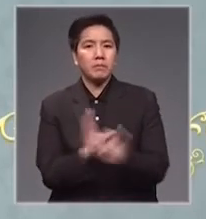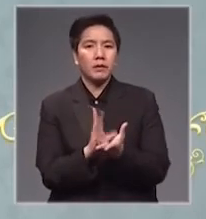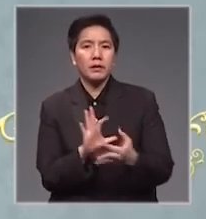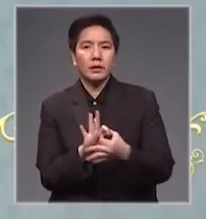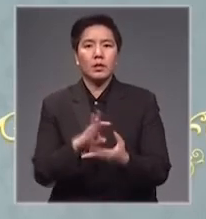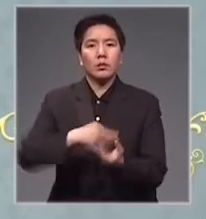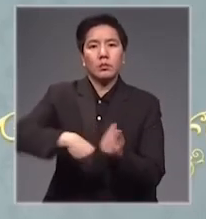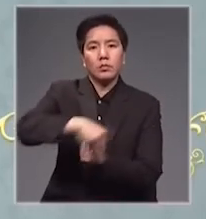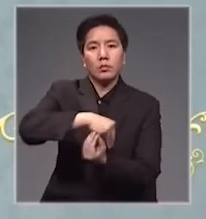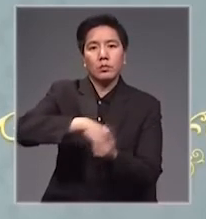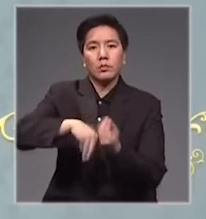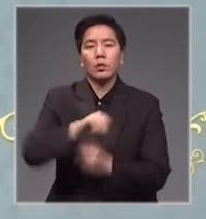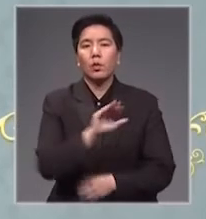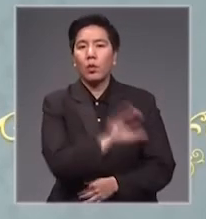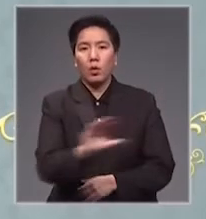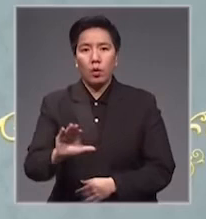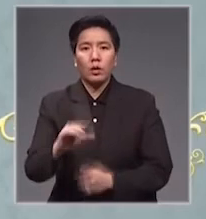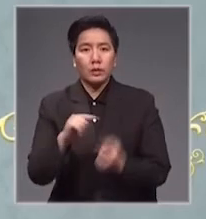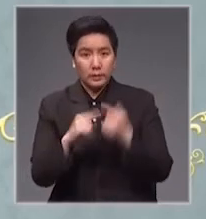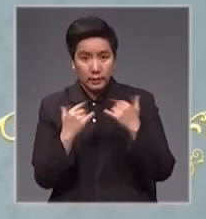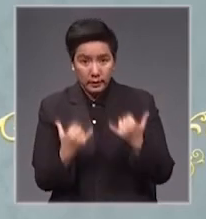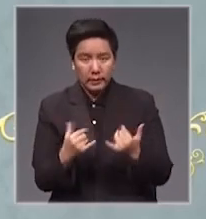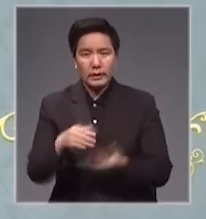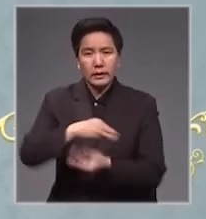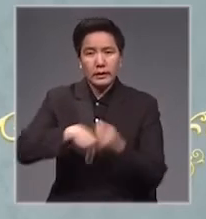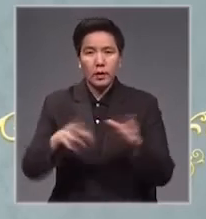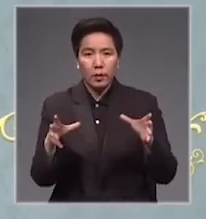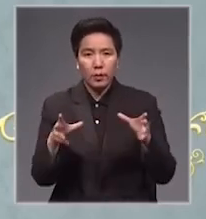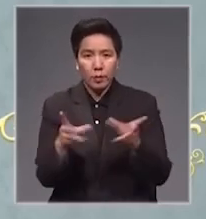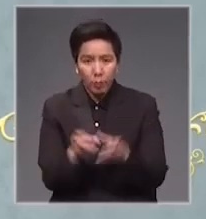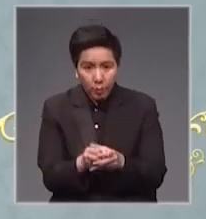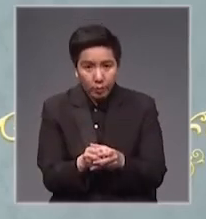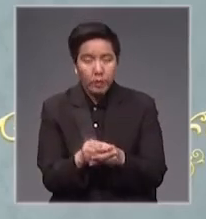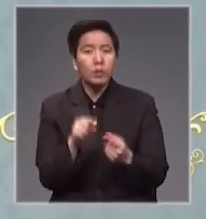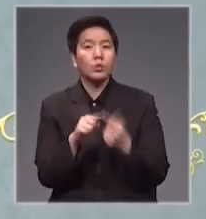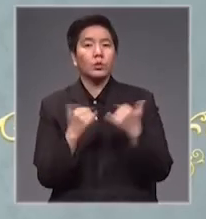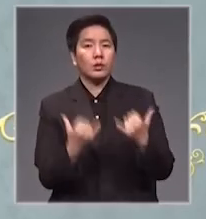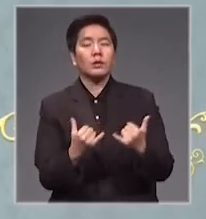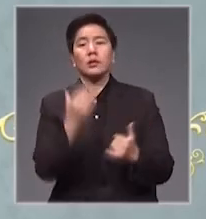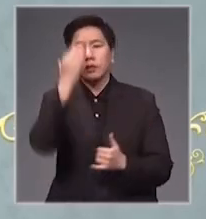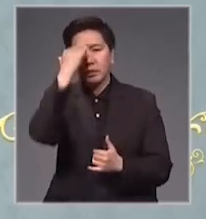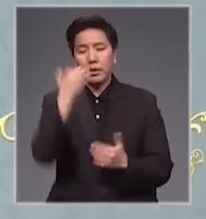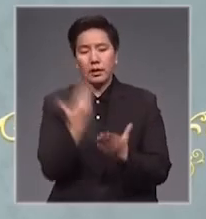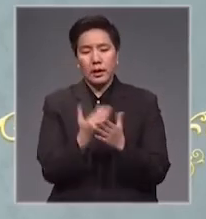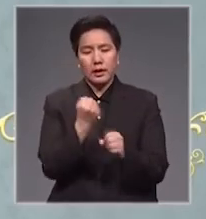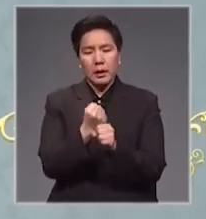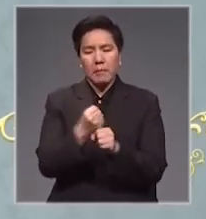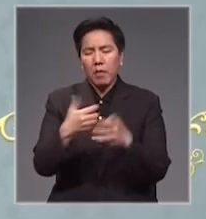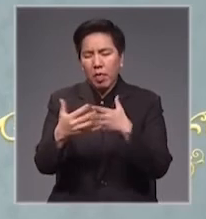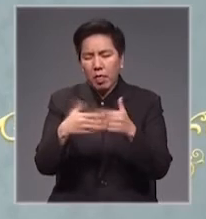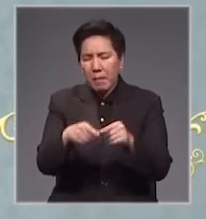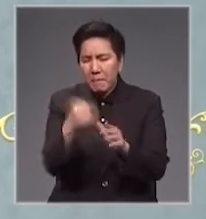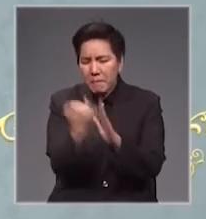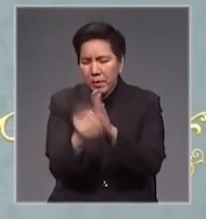รษฐกิจมีเศรษฐกิจหดตัวฟืดเคืองทั้งนี้อาจจะเนื่องจากไม่เงินจากการประกอบธุรกิจสีเทาเหล่านี้ซึ่งเดิม